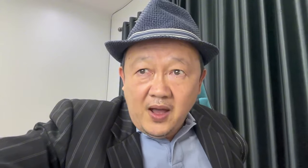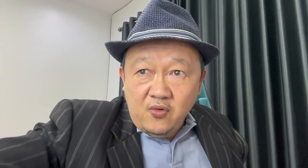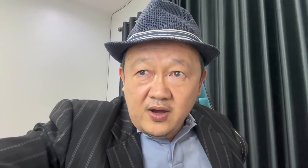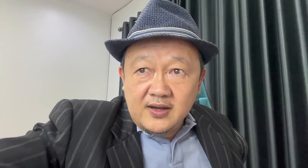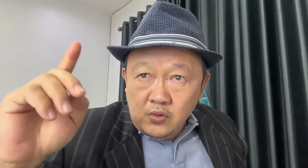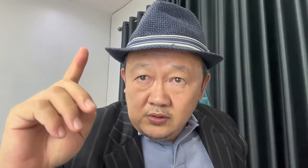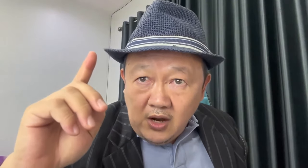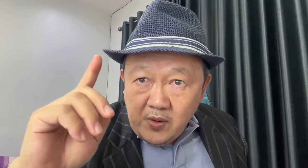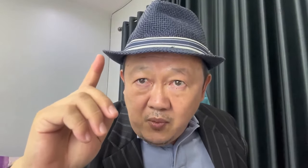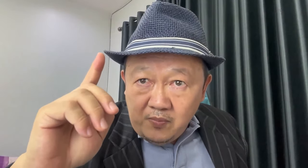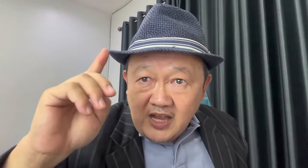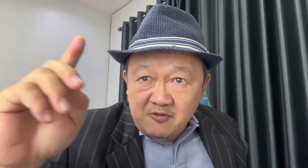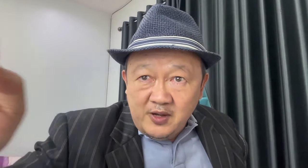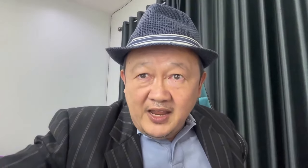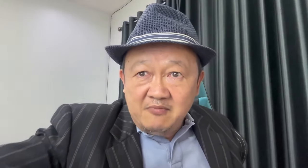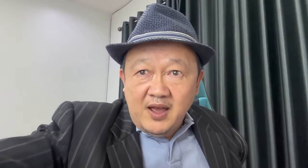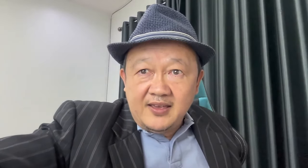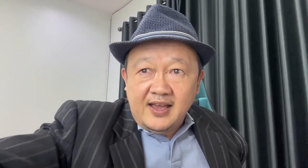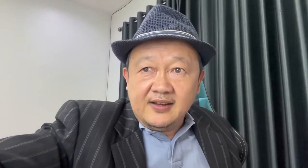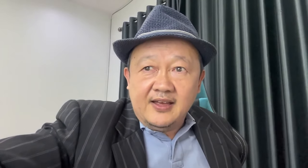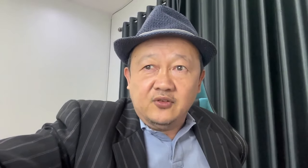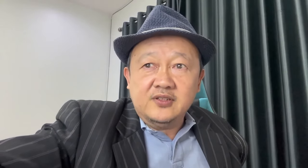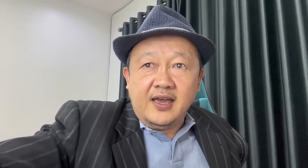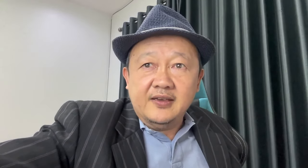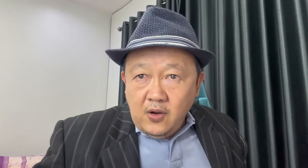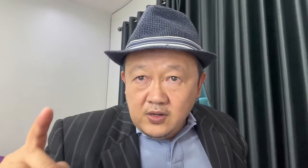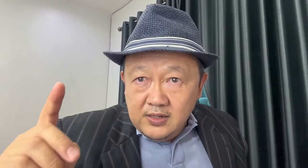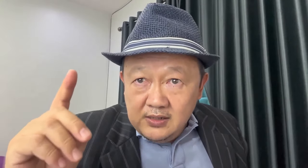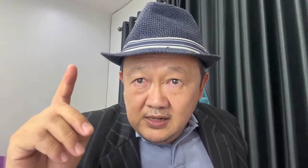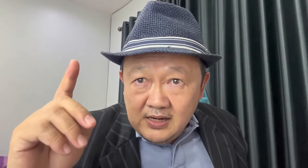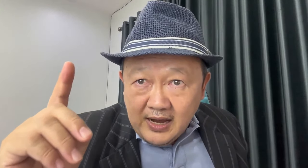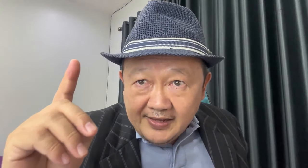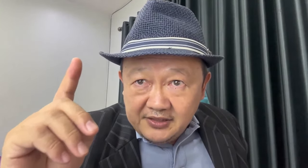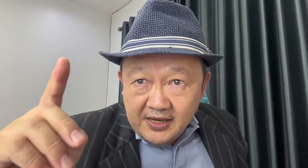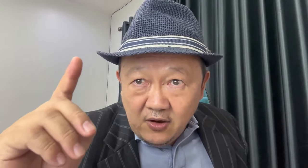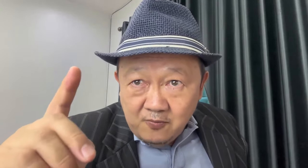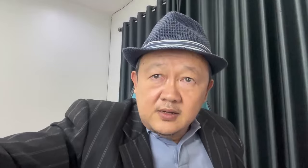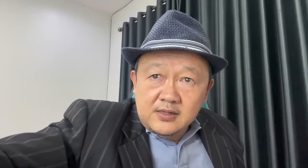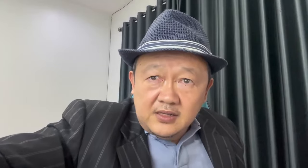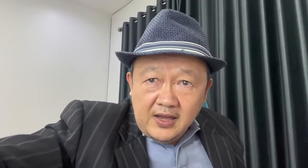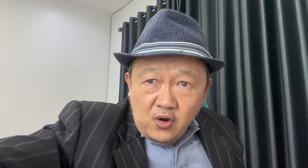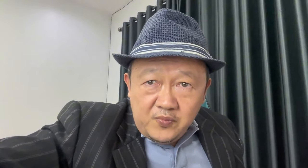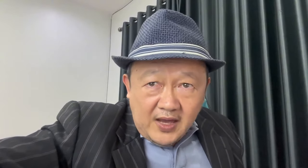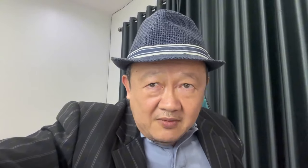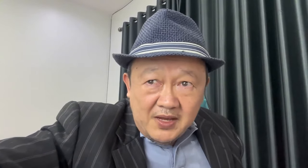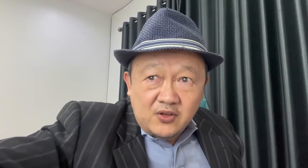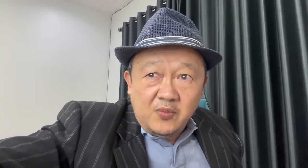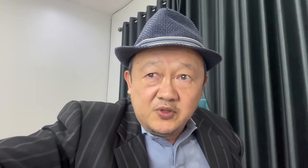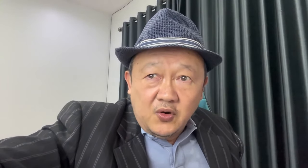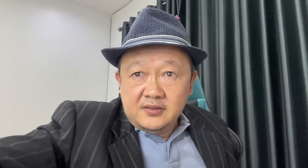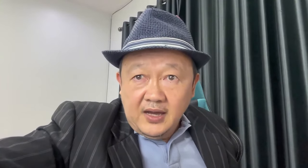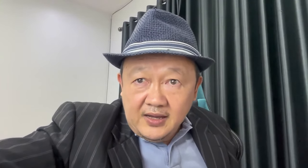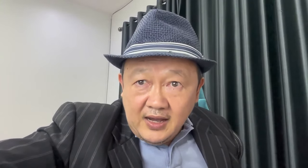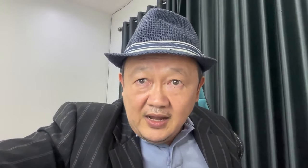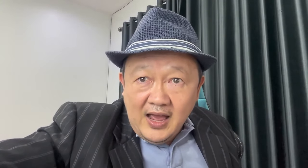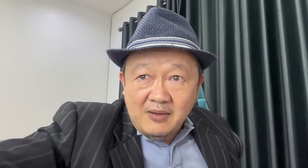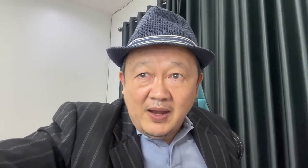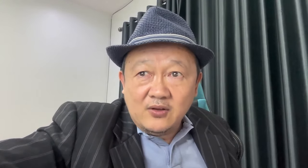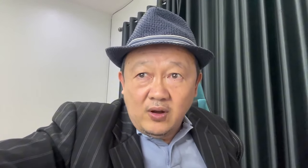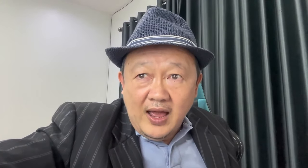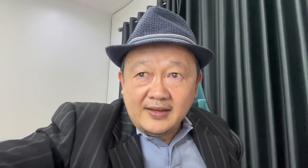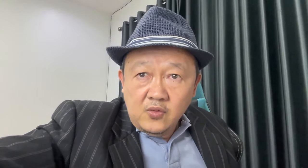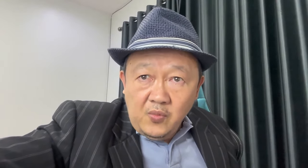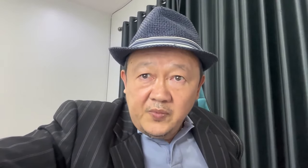ซอพาวเวอรคุณเฒ่าพิภพตั้งประเด็นมาอย่างน่าสนใจก็คือเรื่องการใช้งบคือใช้งบอย่างไม่ตอบโจทย์ใช้กัน